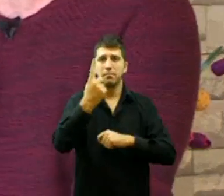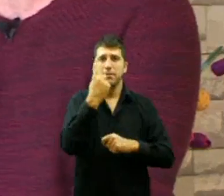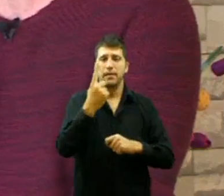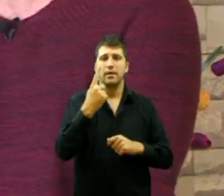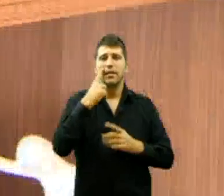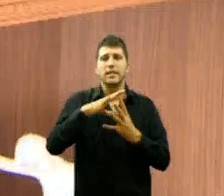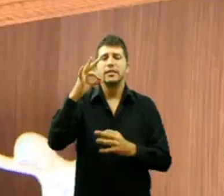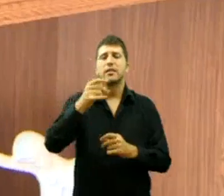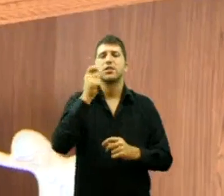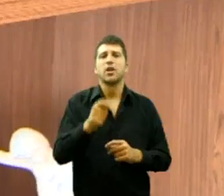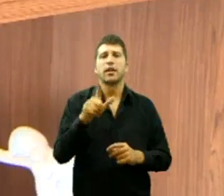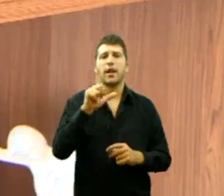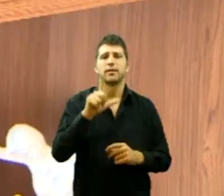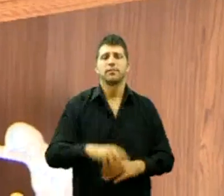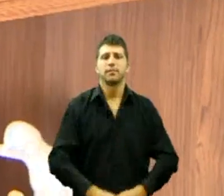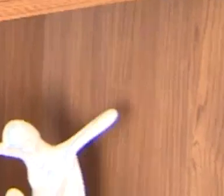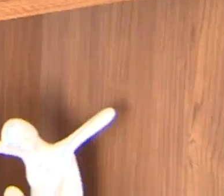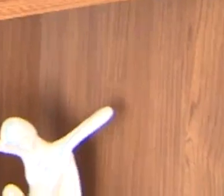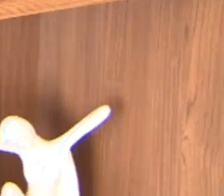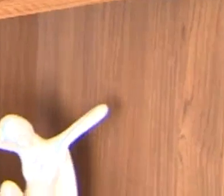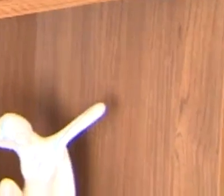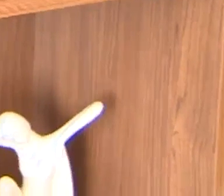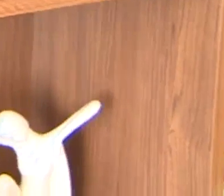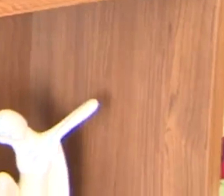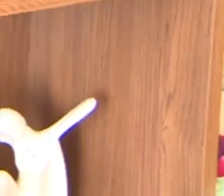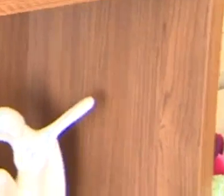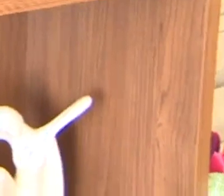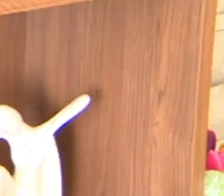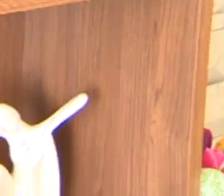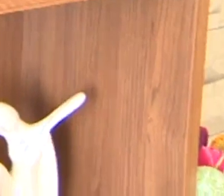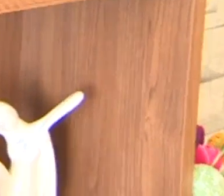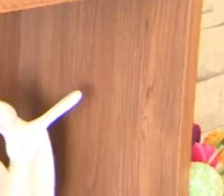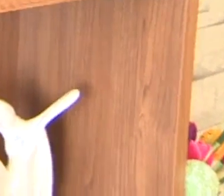kesinlikle şart. Metin Kübra yazısı ekranda.